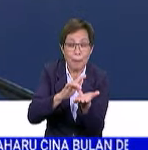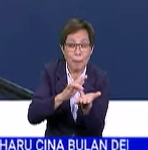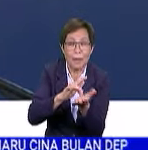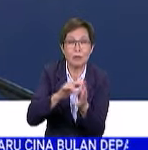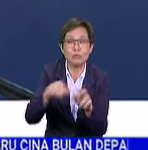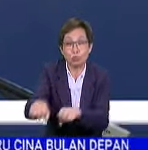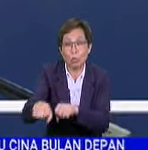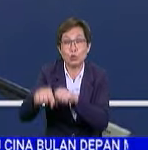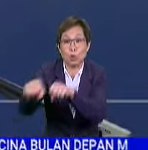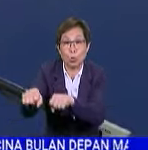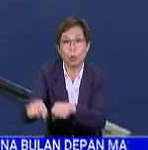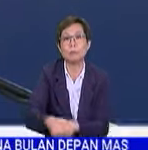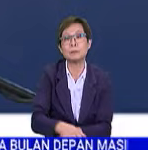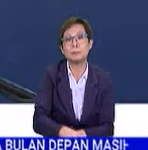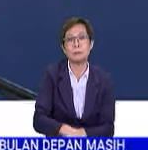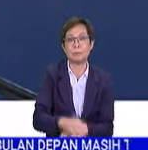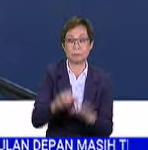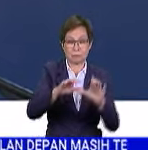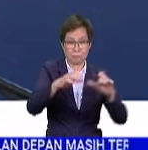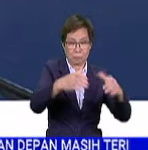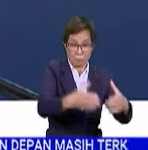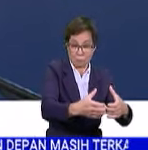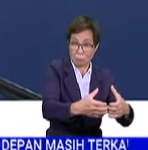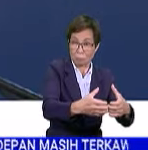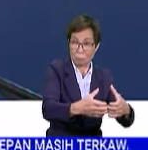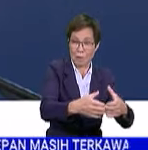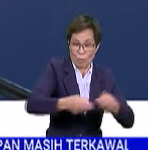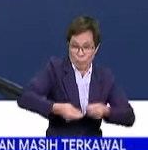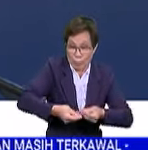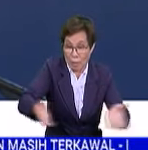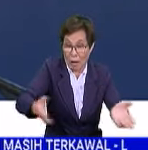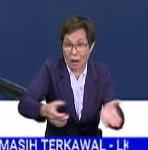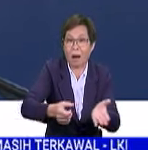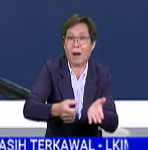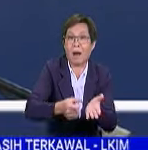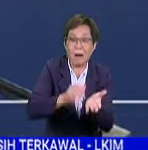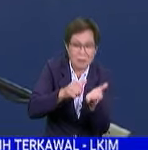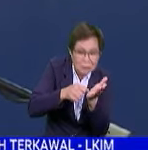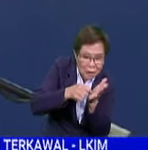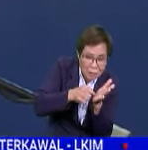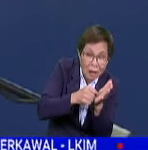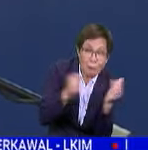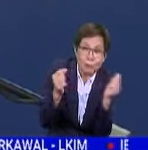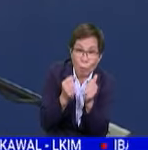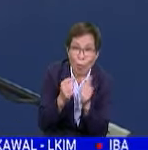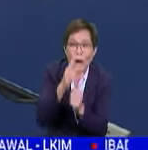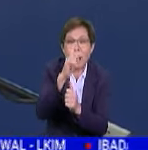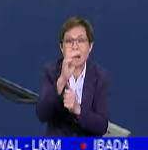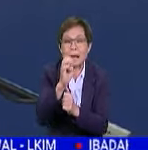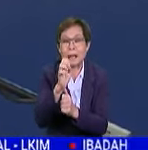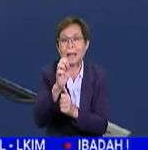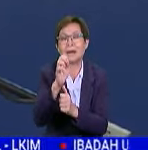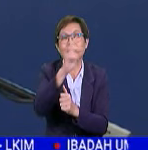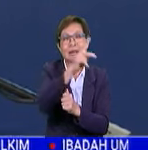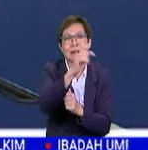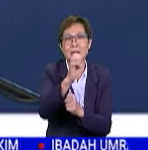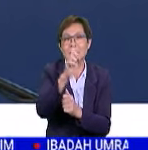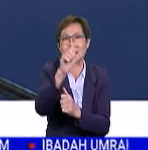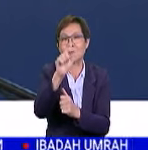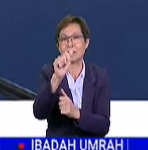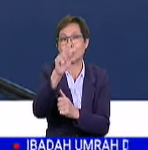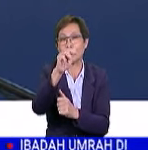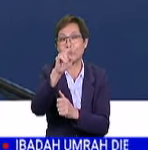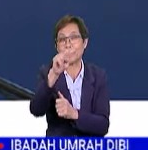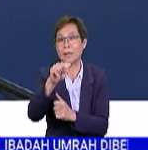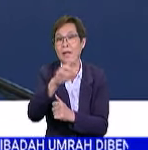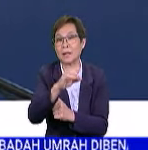5. Lepaskan satu sindiket pengedaran dadah jenis syabu, ketamin, pil Eramin 5 yang bernilai